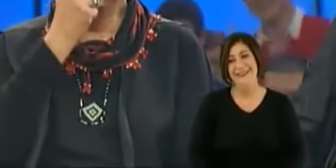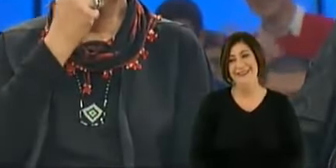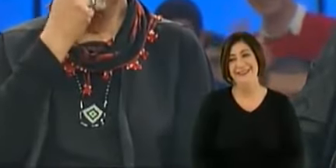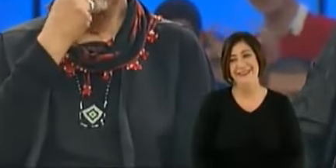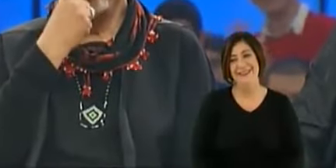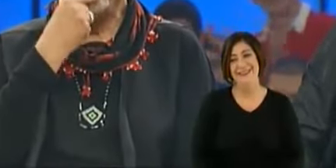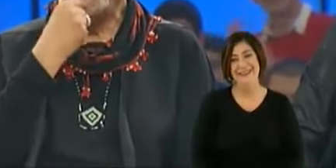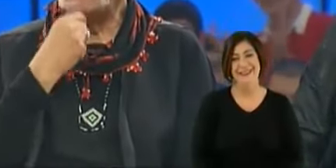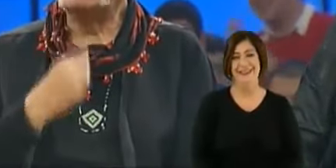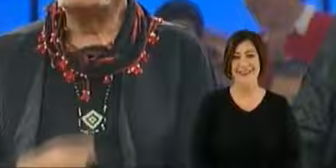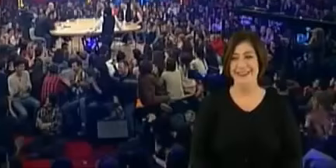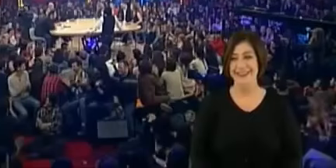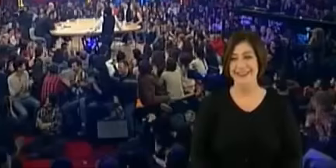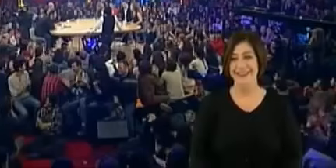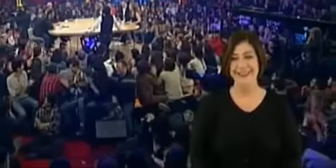Herhalde o...